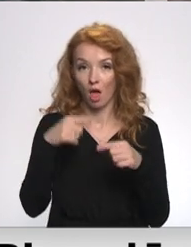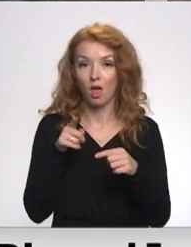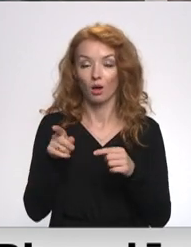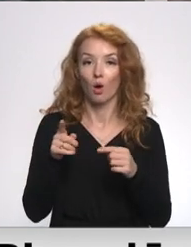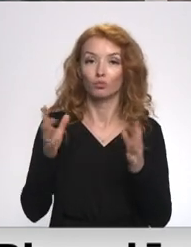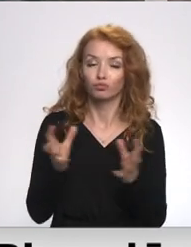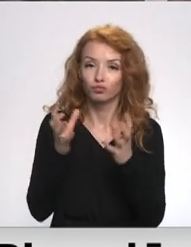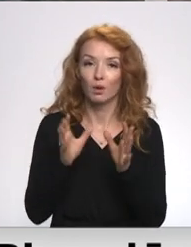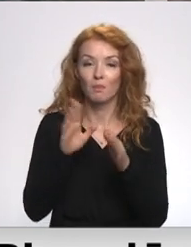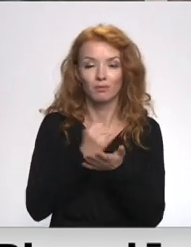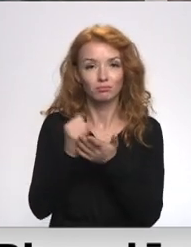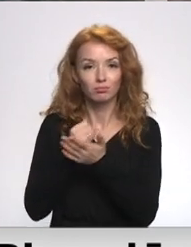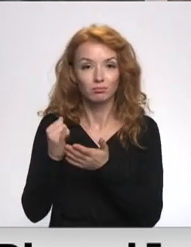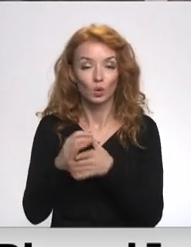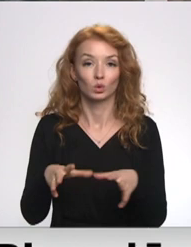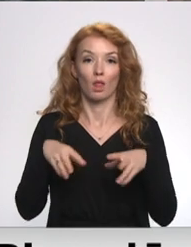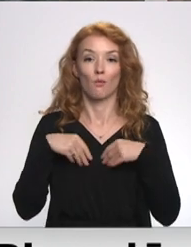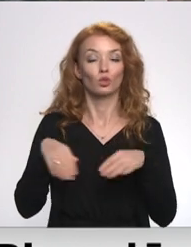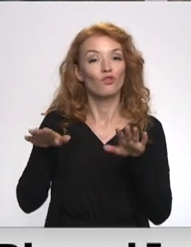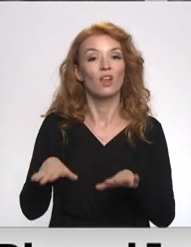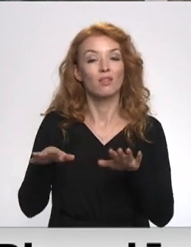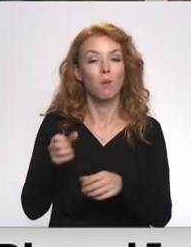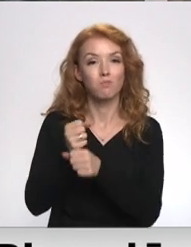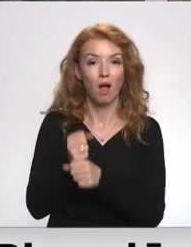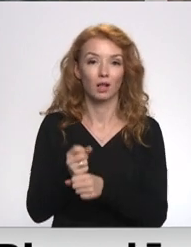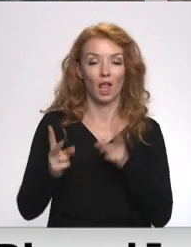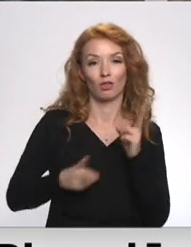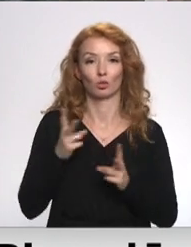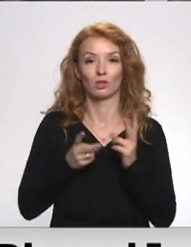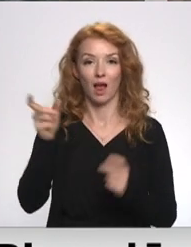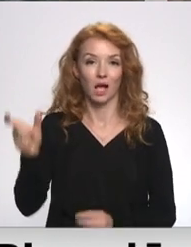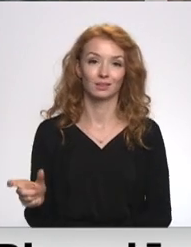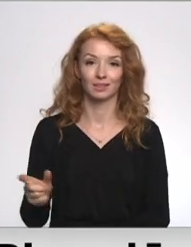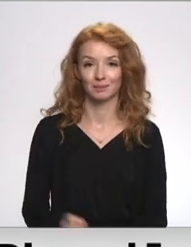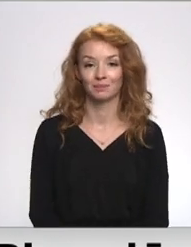par tā labiekārtošanu bija uzņēmušies vietējie pagasta entuziasti.